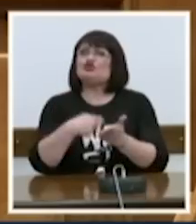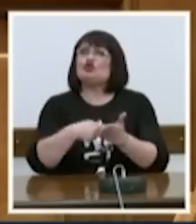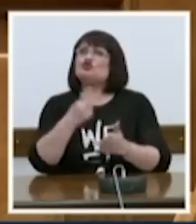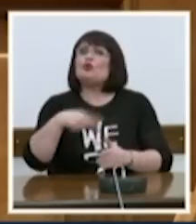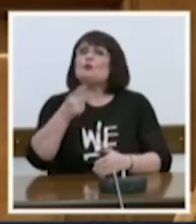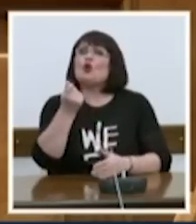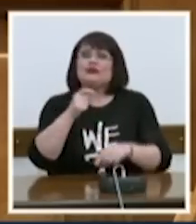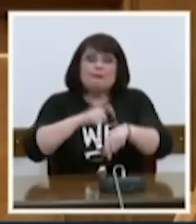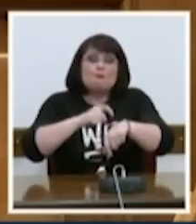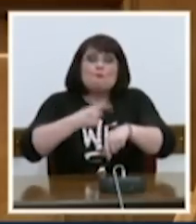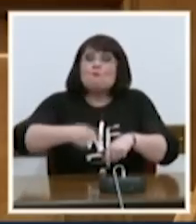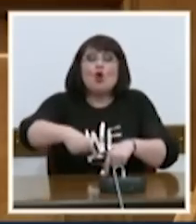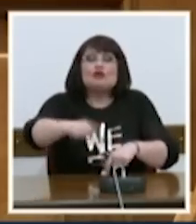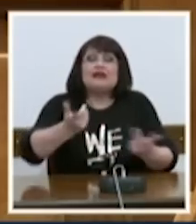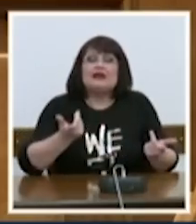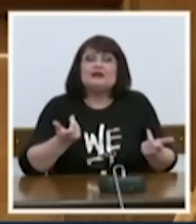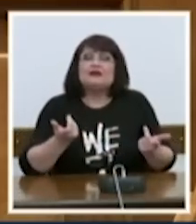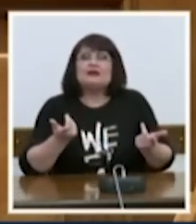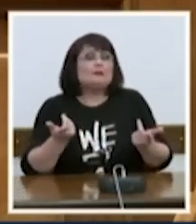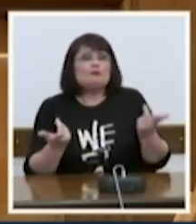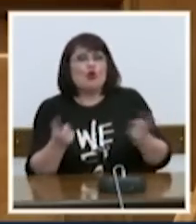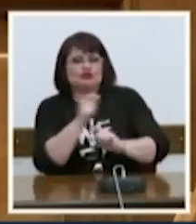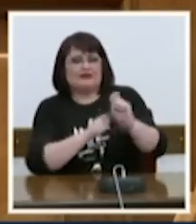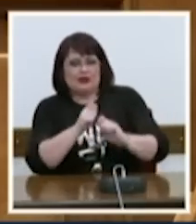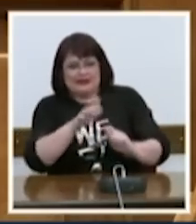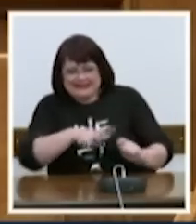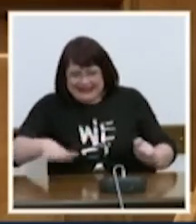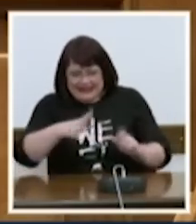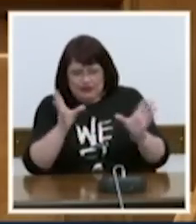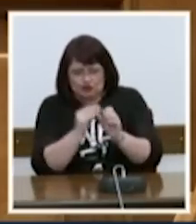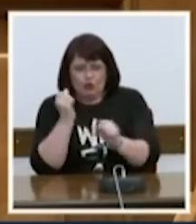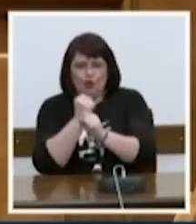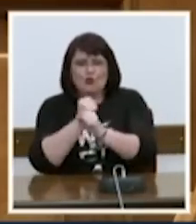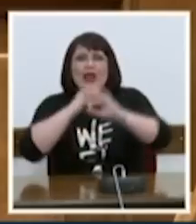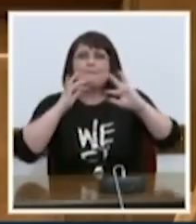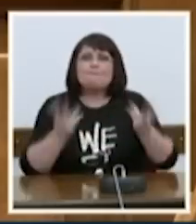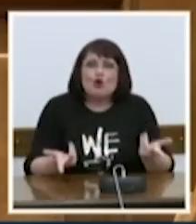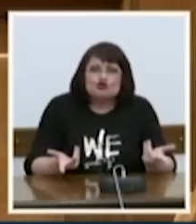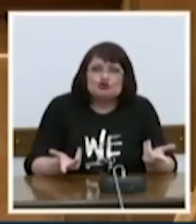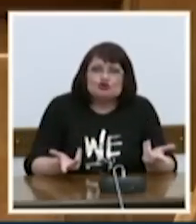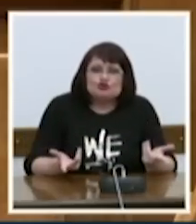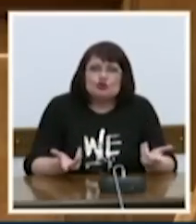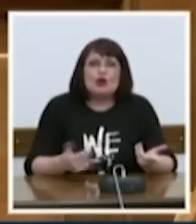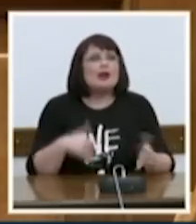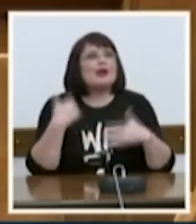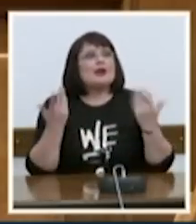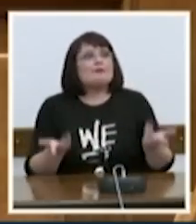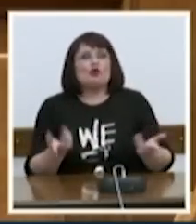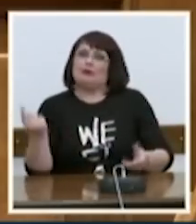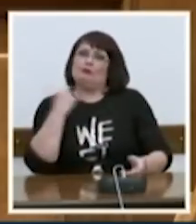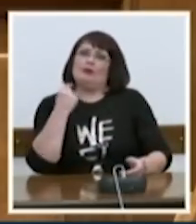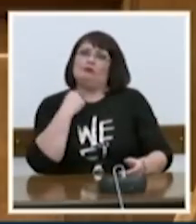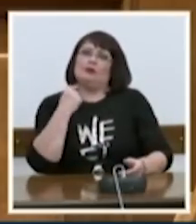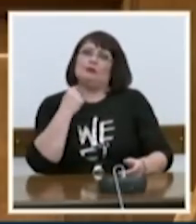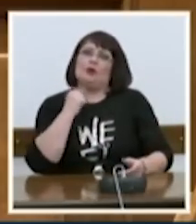Πότε? Πώς θα διαμορφωθούν οι συνθήκες εργασίας? Πότε θα αναπληρωθούν οι απώλειες?